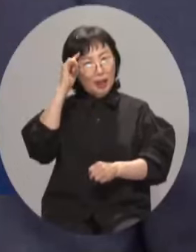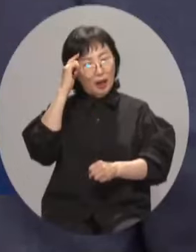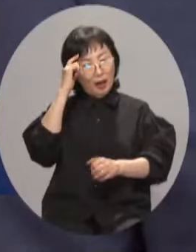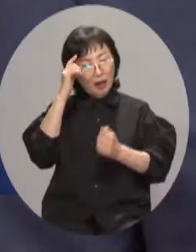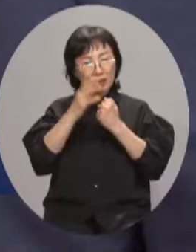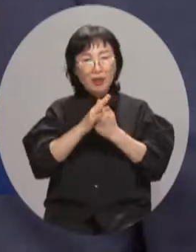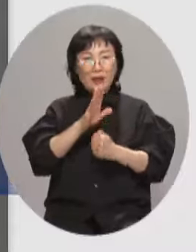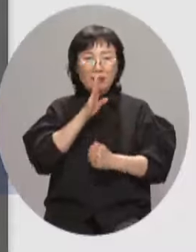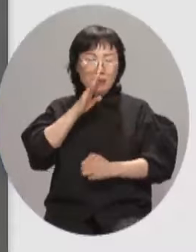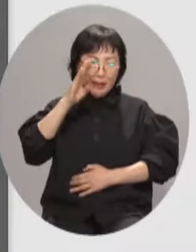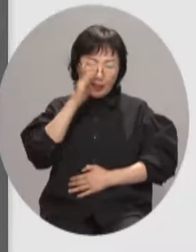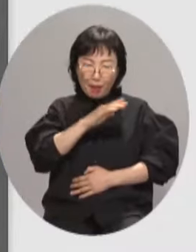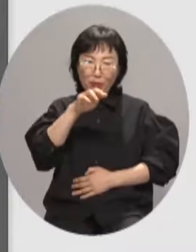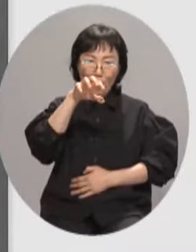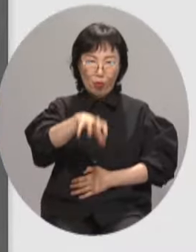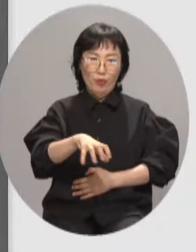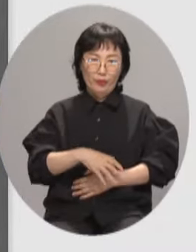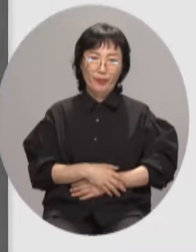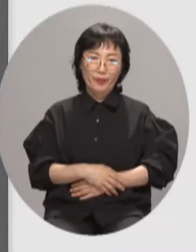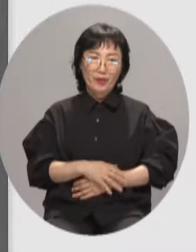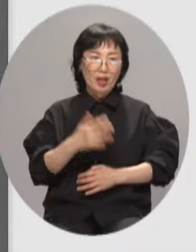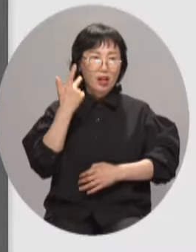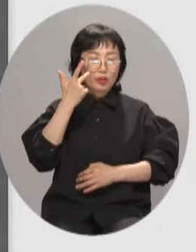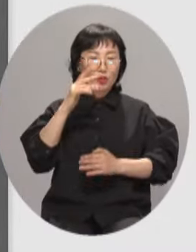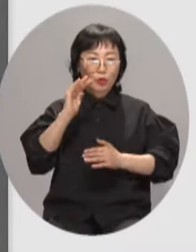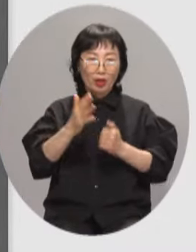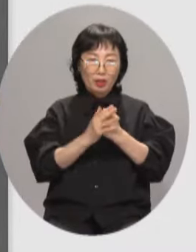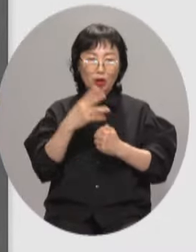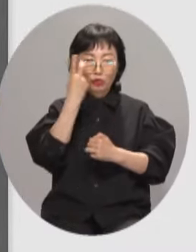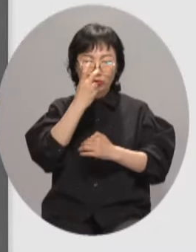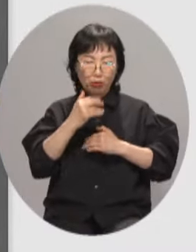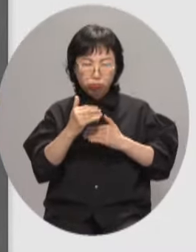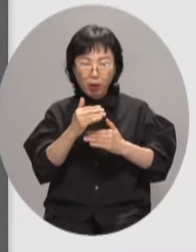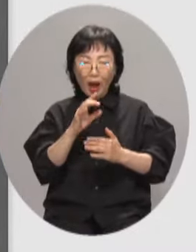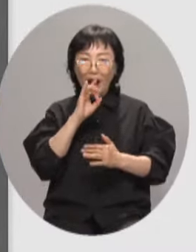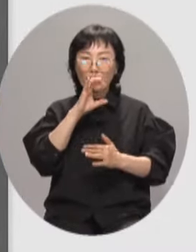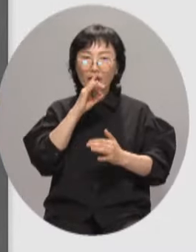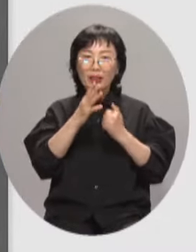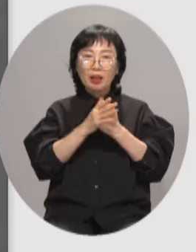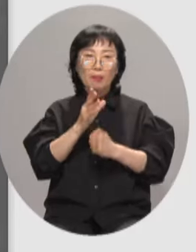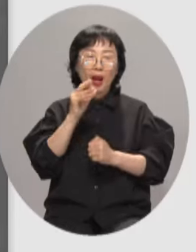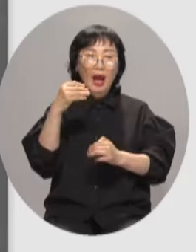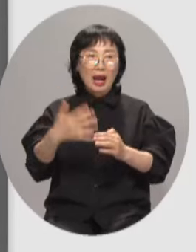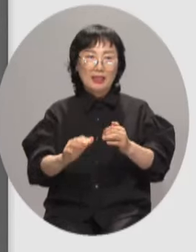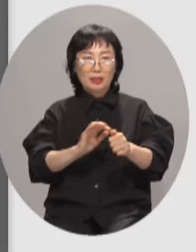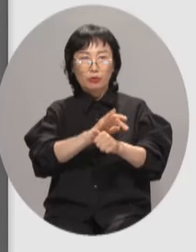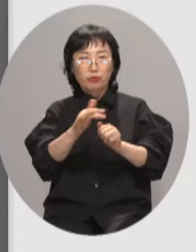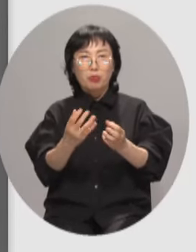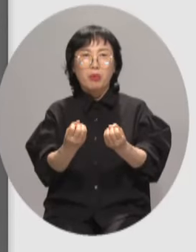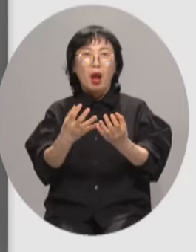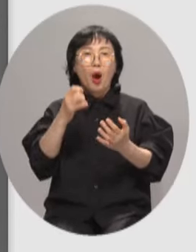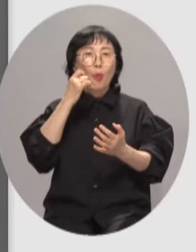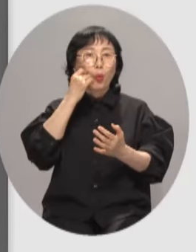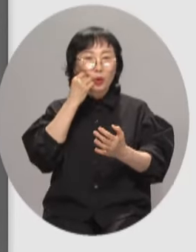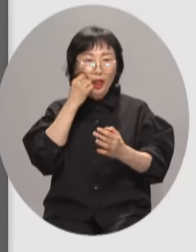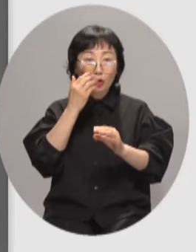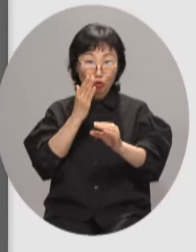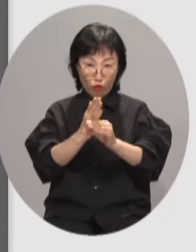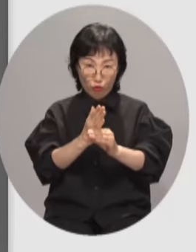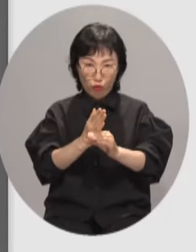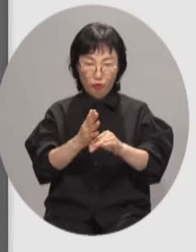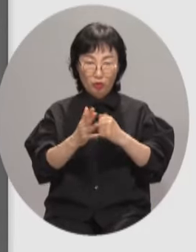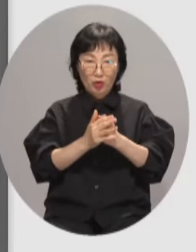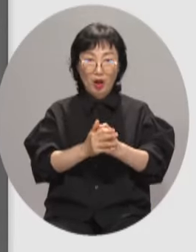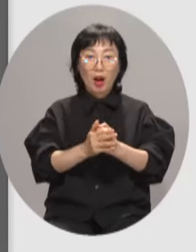열악한 장소였습니다. 일주일이 되도록 수사에 진척이 없어 아직 장례도 치르지 못한 전남의 유가족은